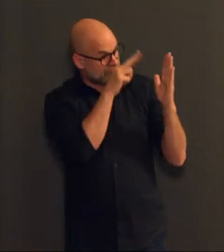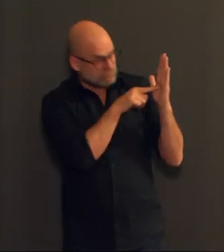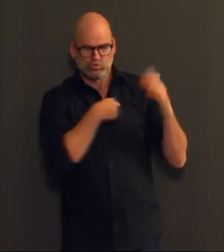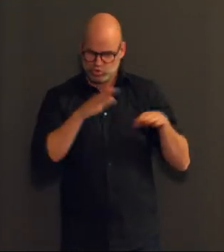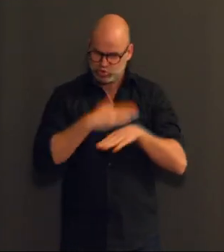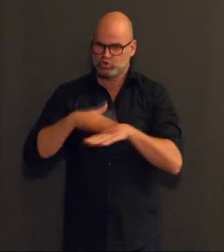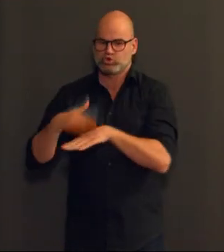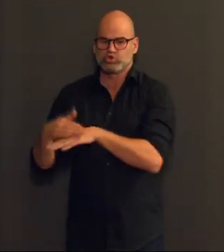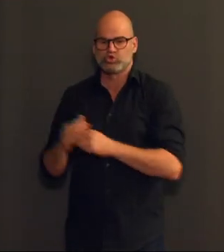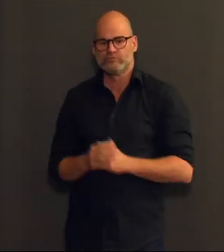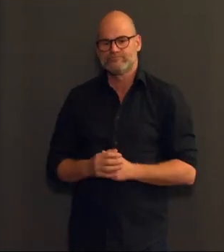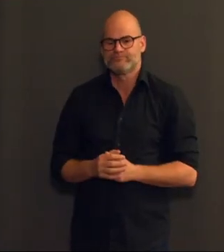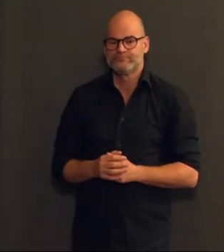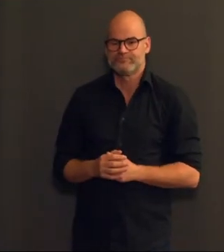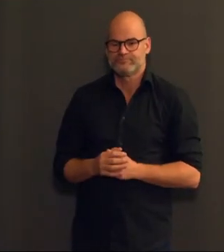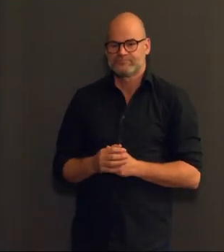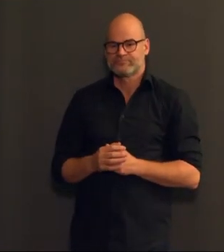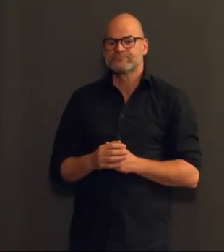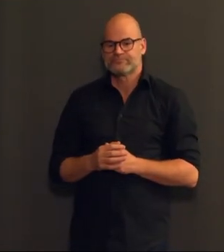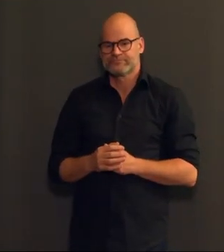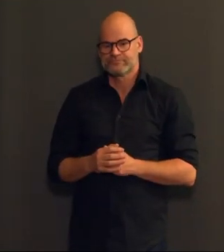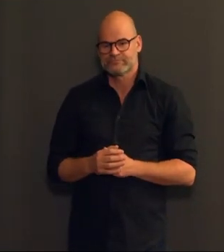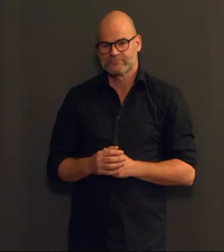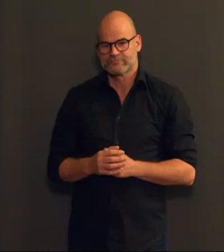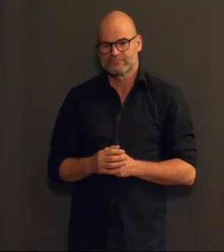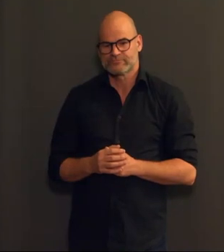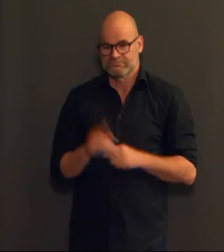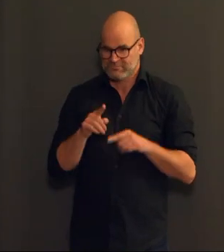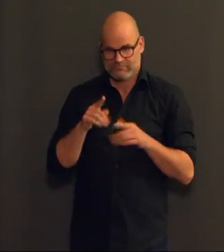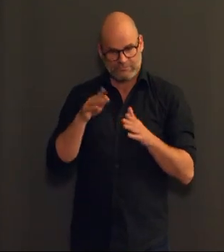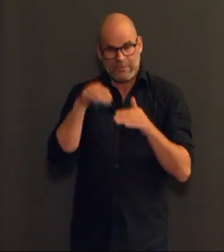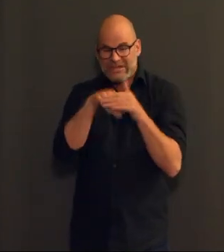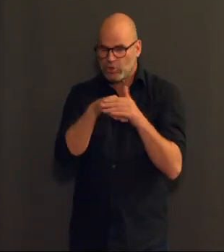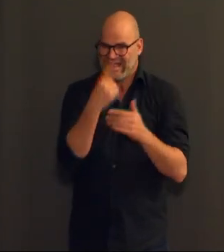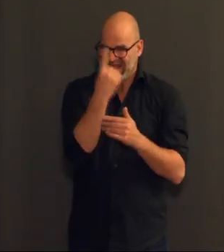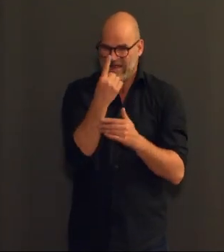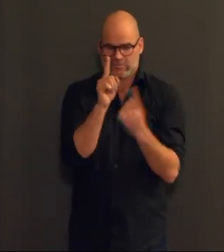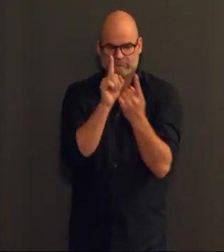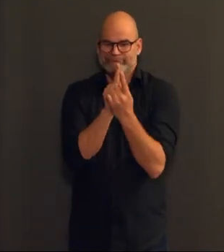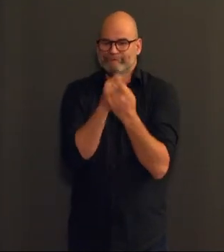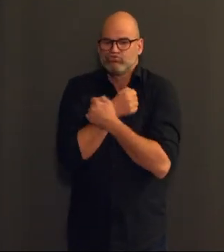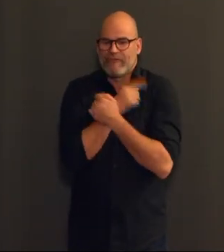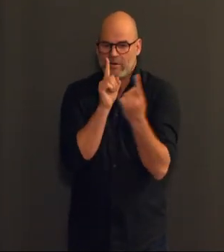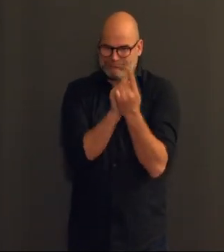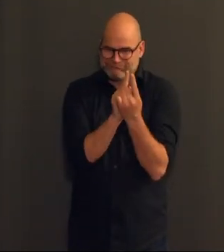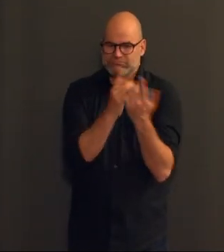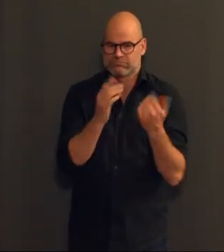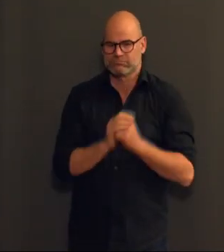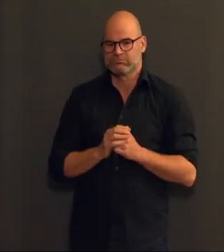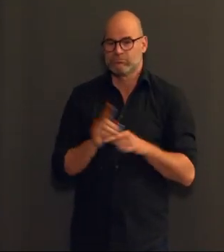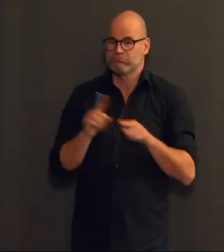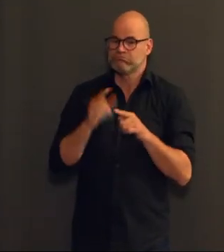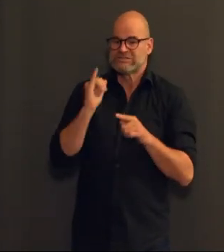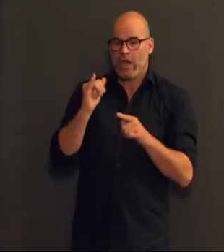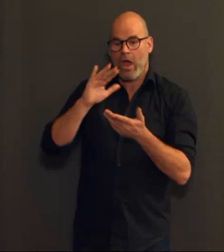tot maximum 1 knuffelcontact. En organiseer zoveel mogelijk al uw activiteiten buiten en hou daarbij afstand.